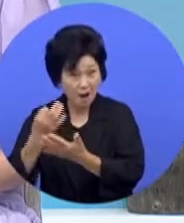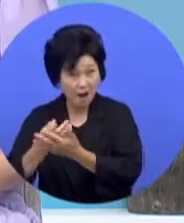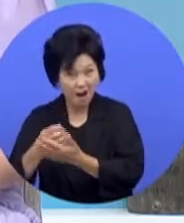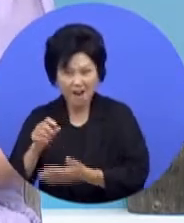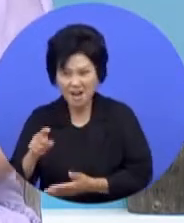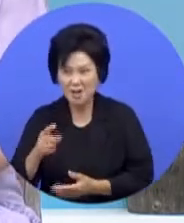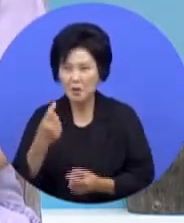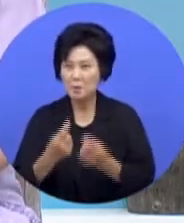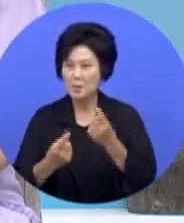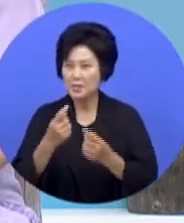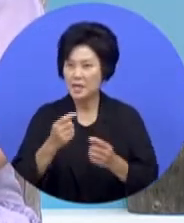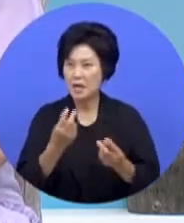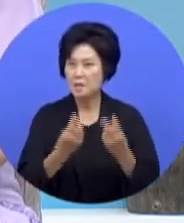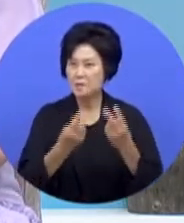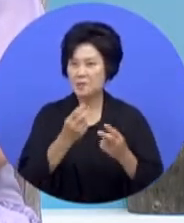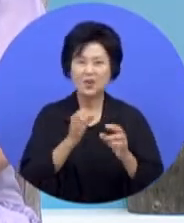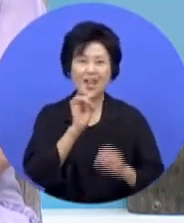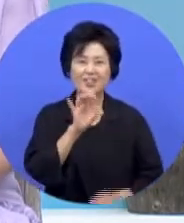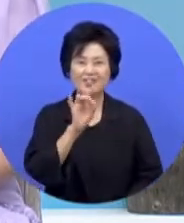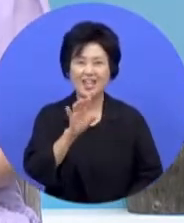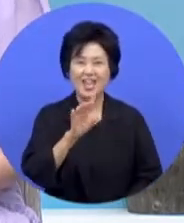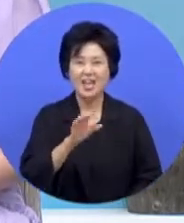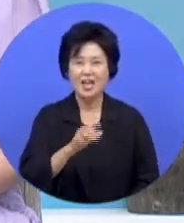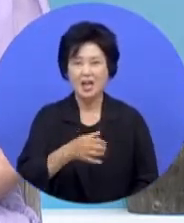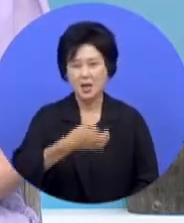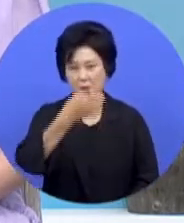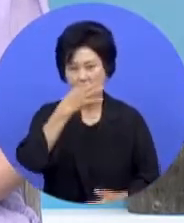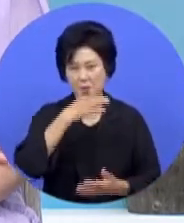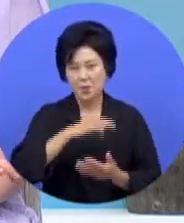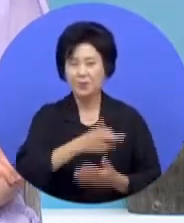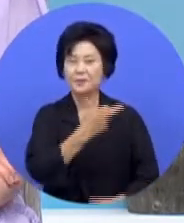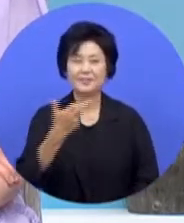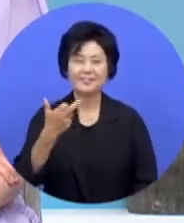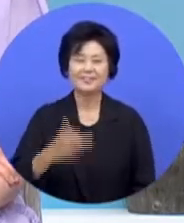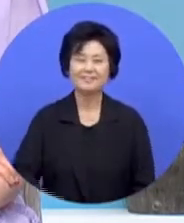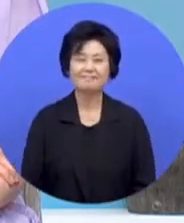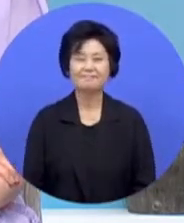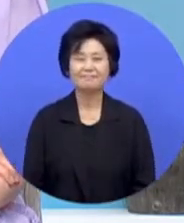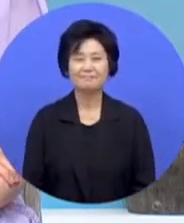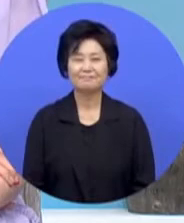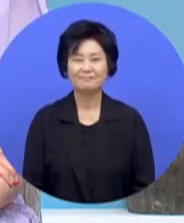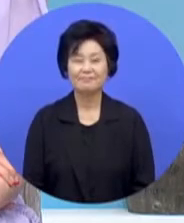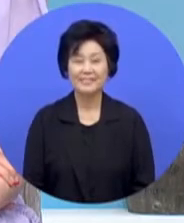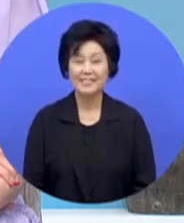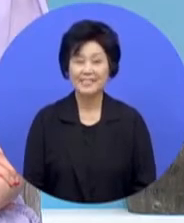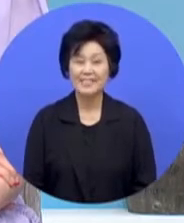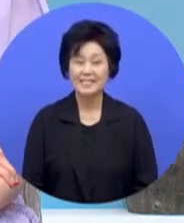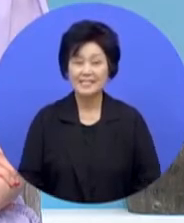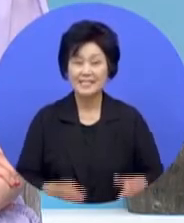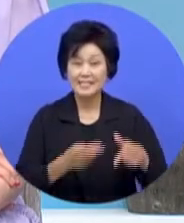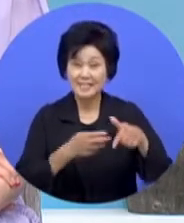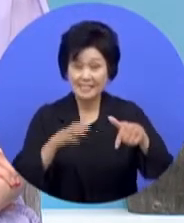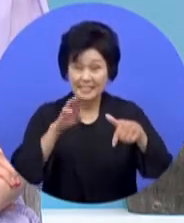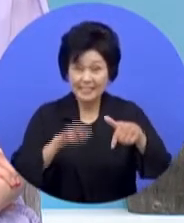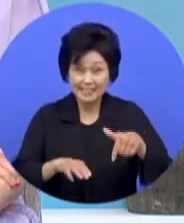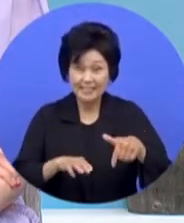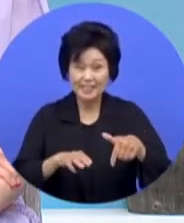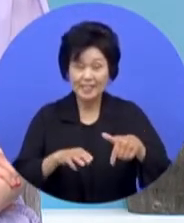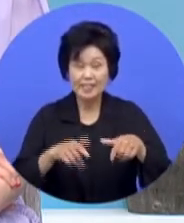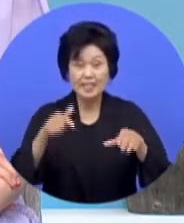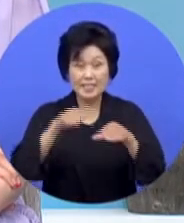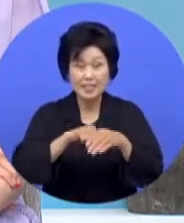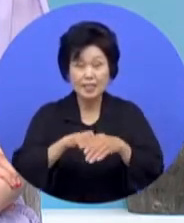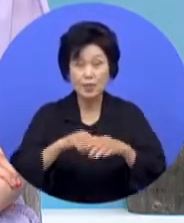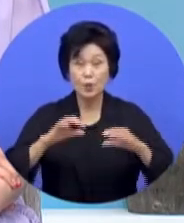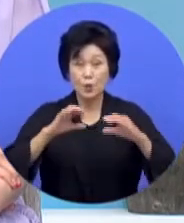학생, 이 학교 생활 벌써 한 4~5년 했잖아요. 네. 인천 기독국제학교에서 내가 생활하면서 어떤